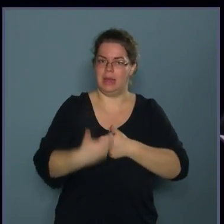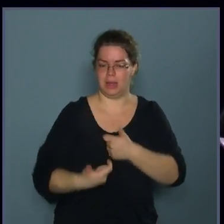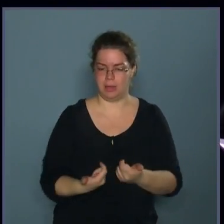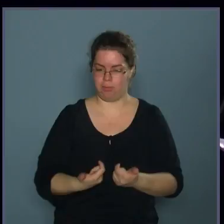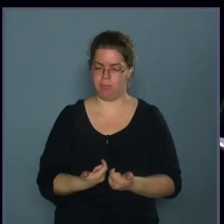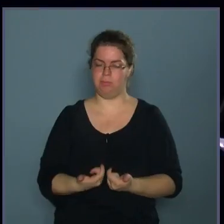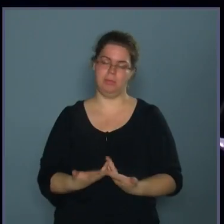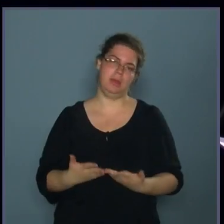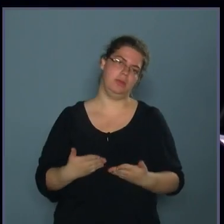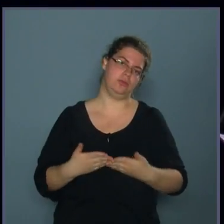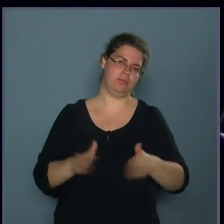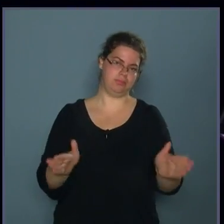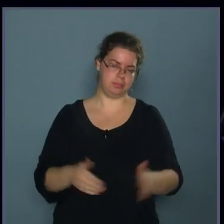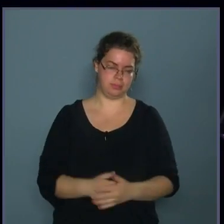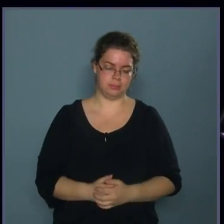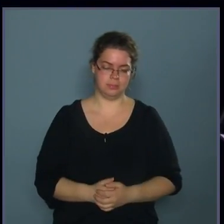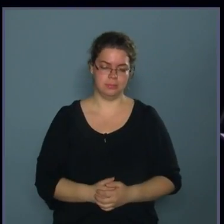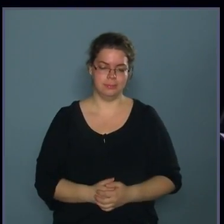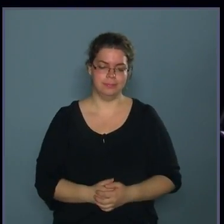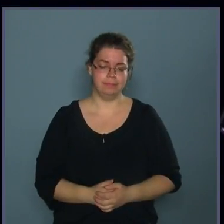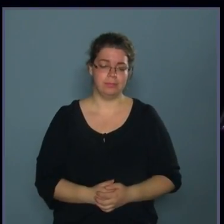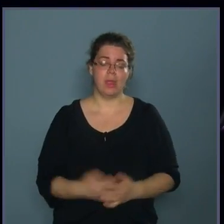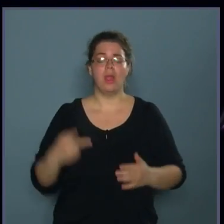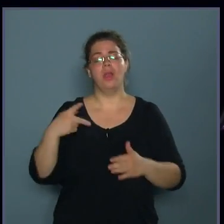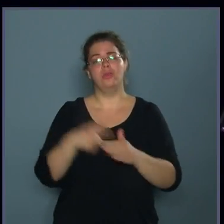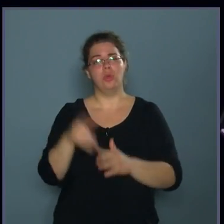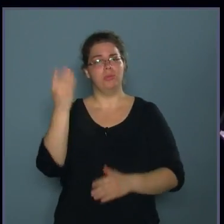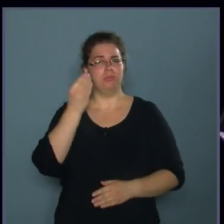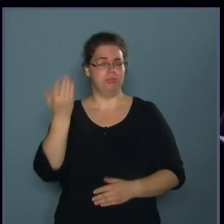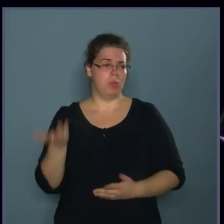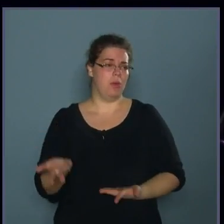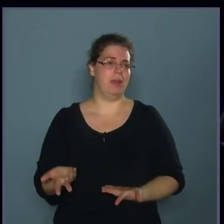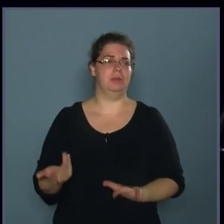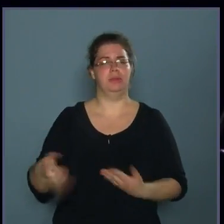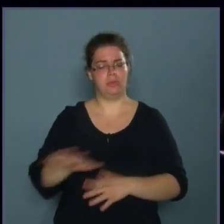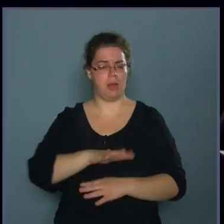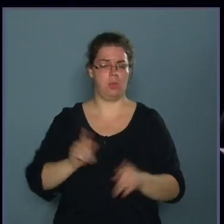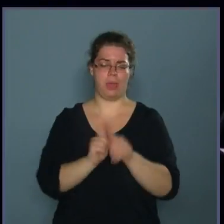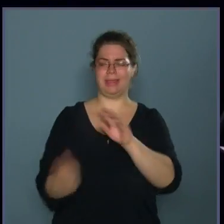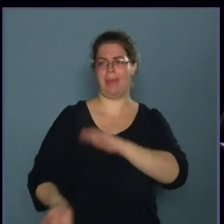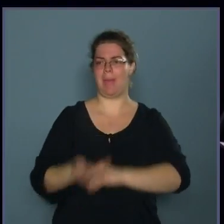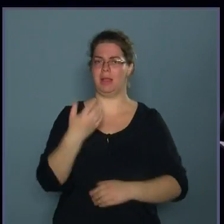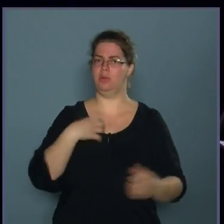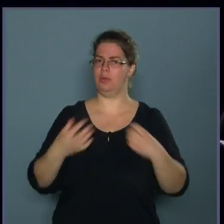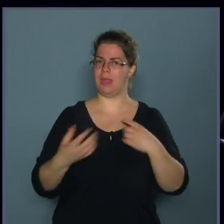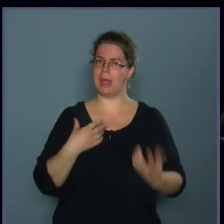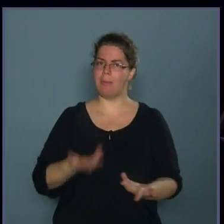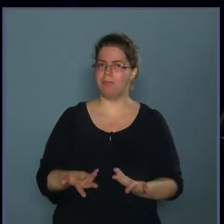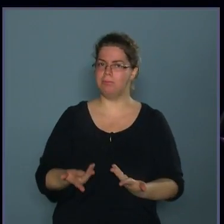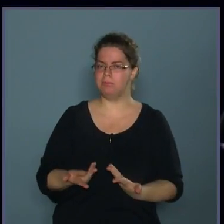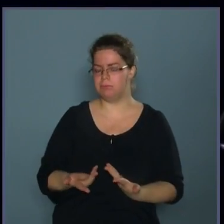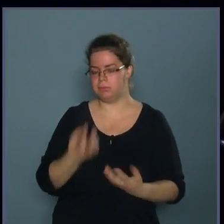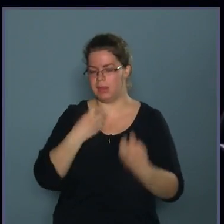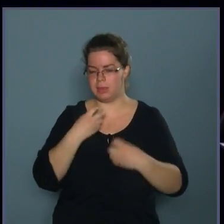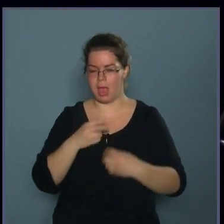kapukat. A közművelődés területének olyannyira kiemelkedő szerepet szántunk az EMMI-ben,